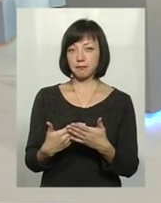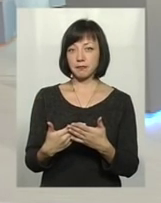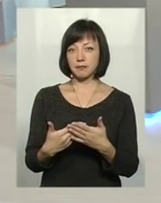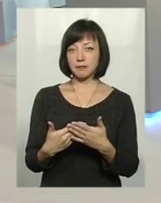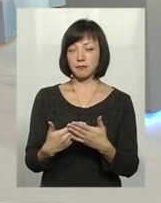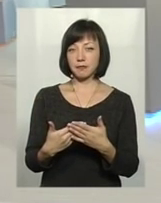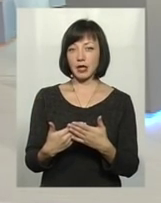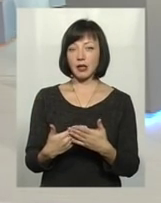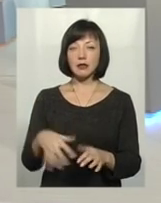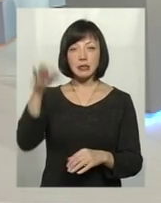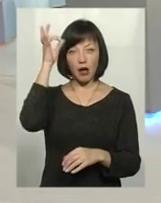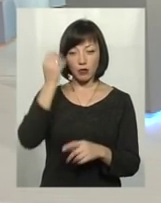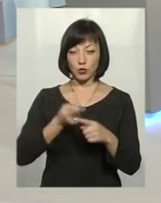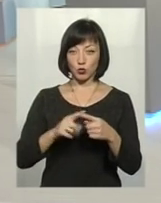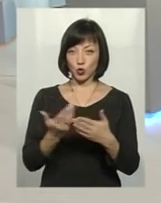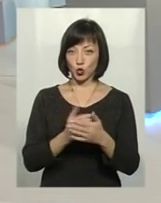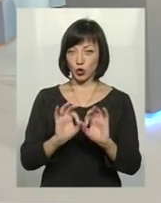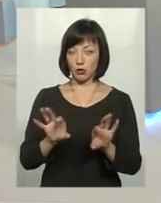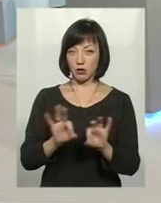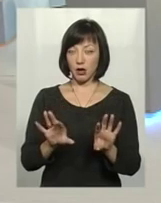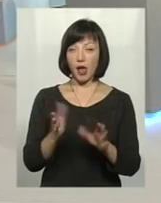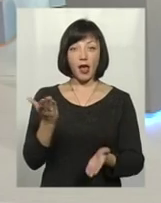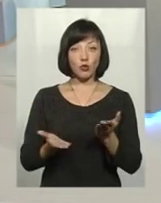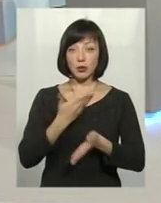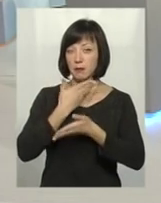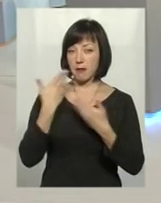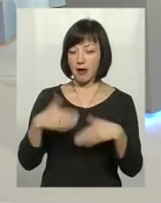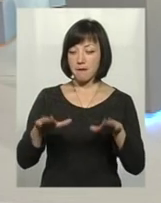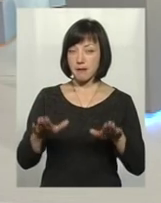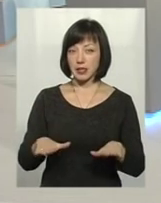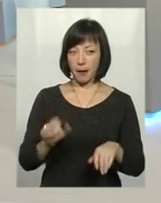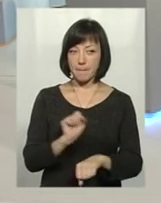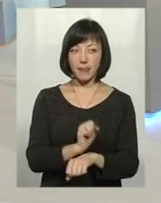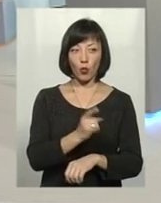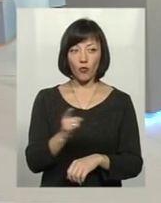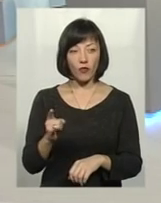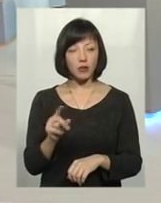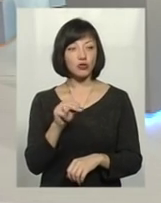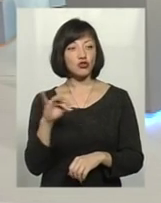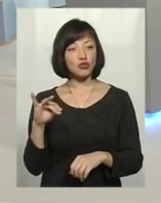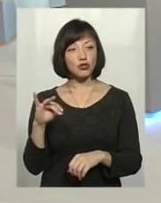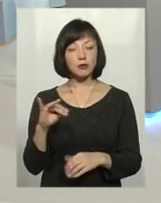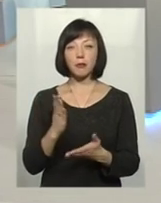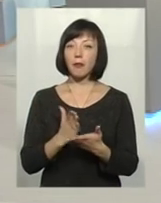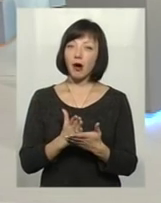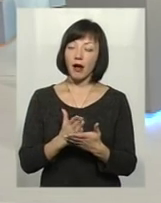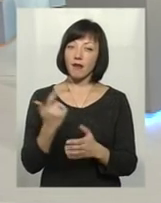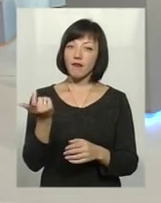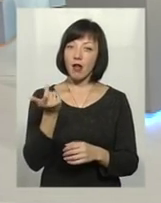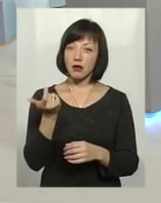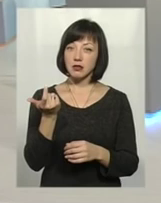як в згаданому сюжеті, якщо немає місця для паркування, чи має той